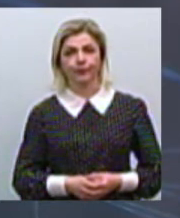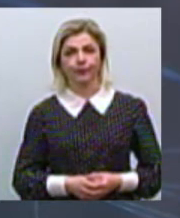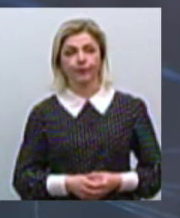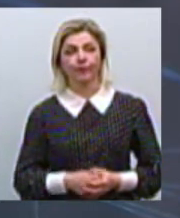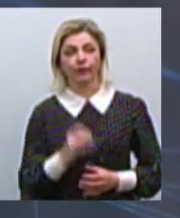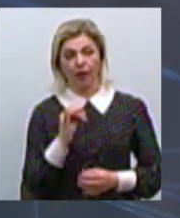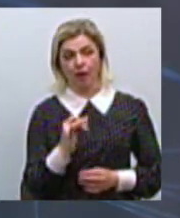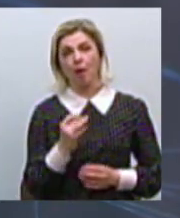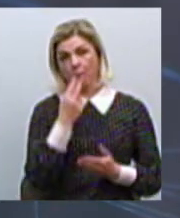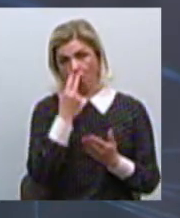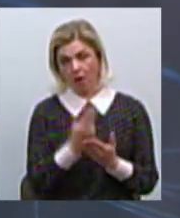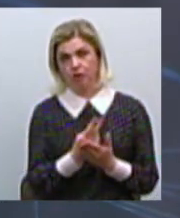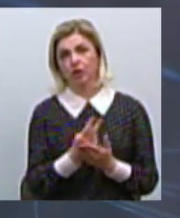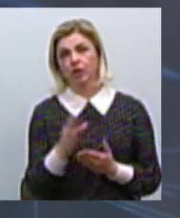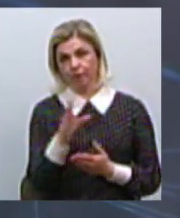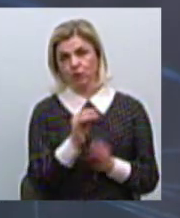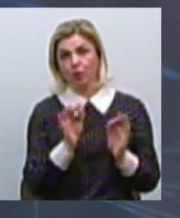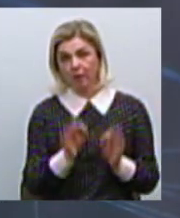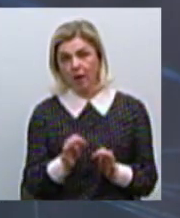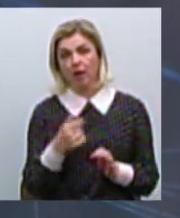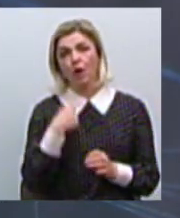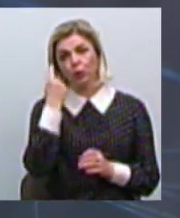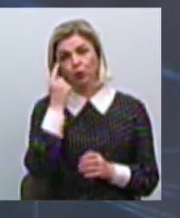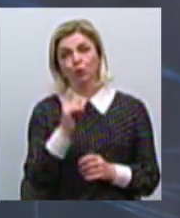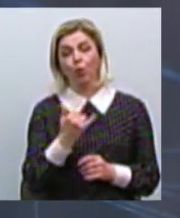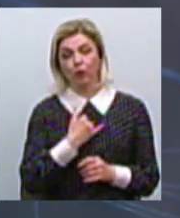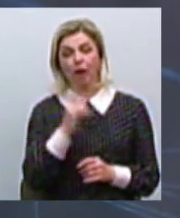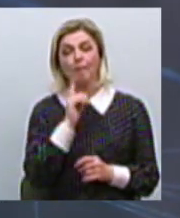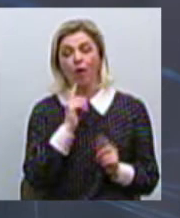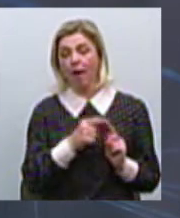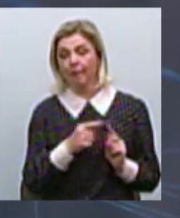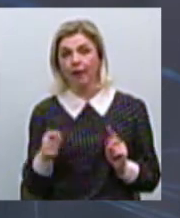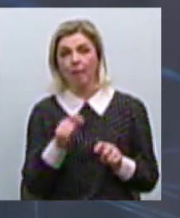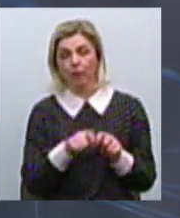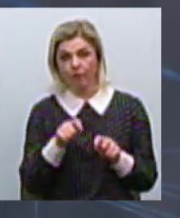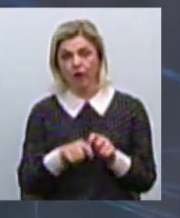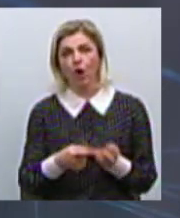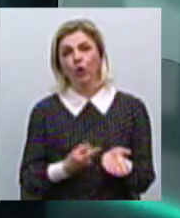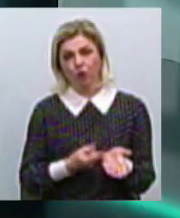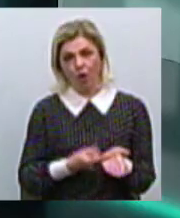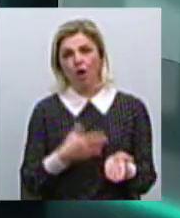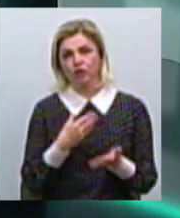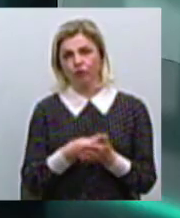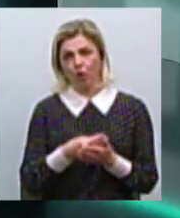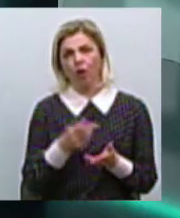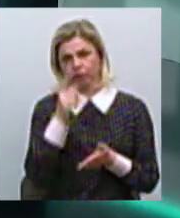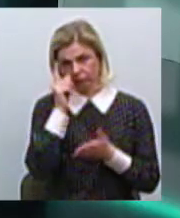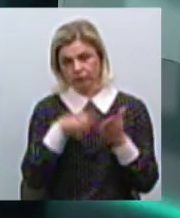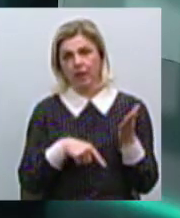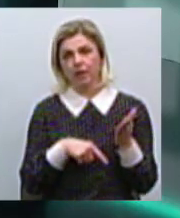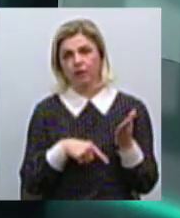менше він показує свою надійність. Я думаю, що і у нас у тестовий період він доведе свою надійність. Це основне, мабуть,